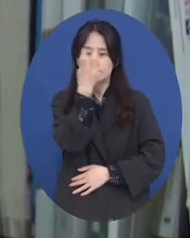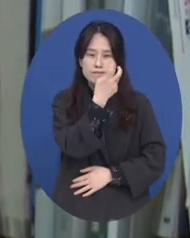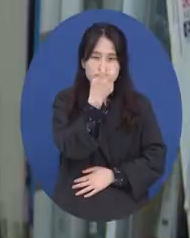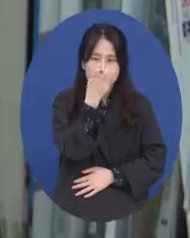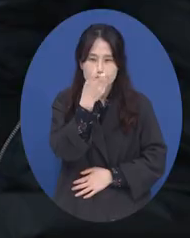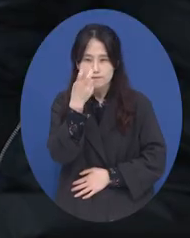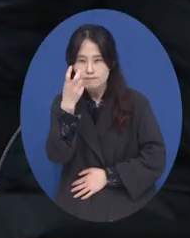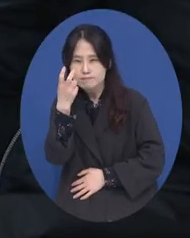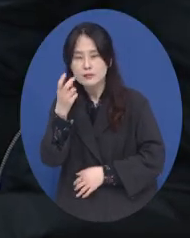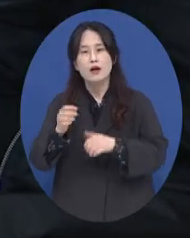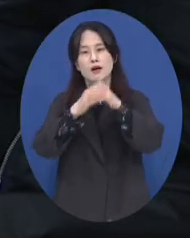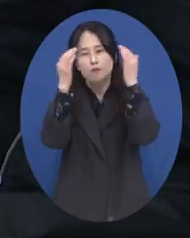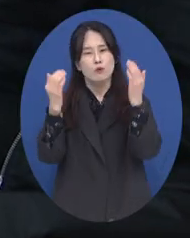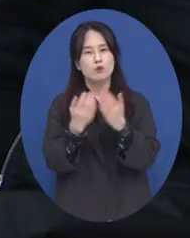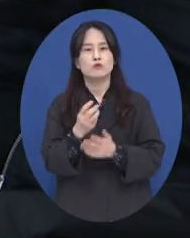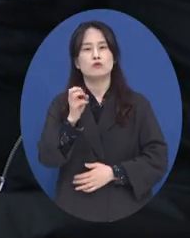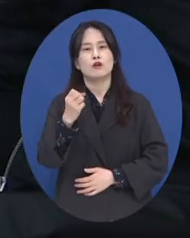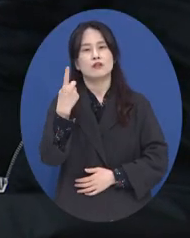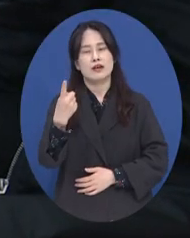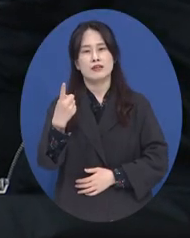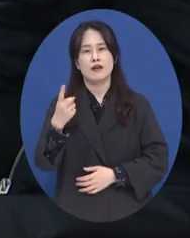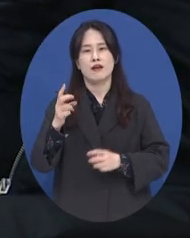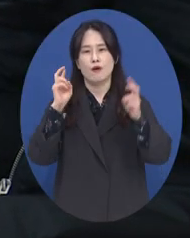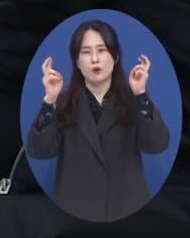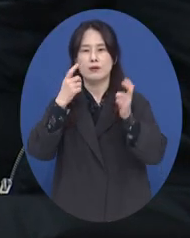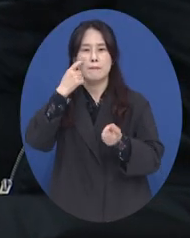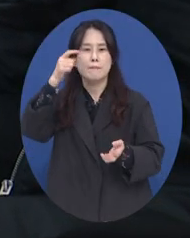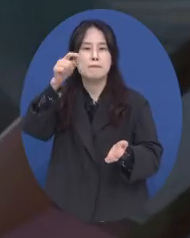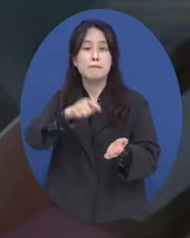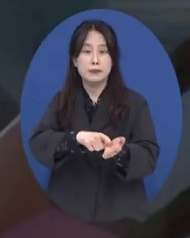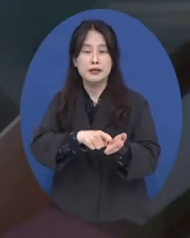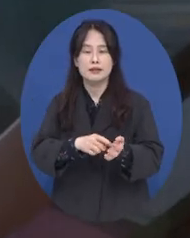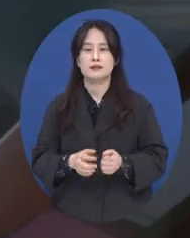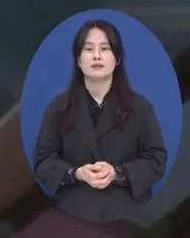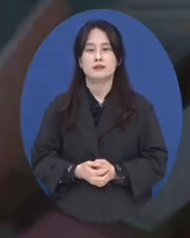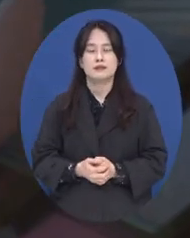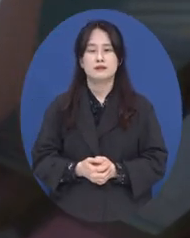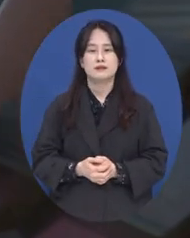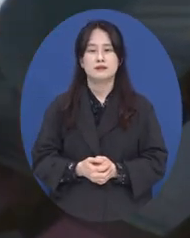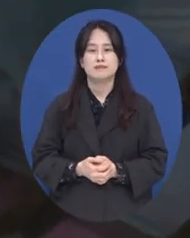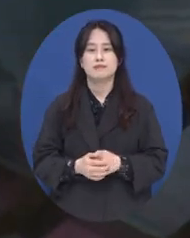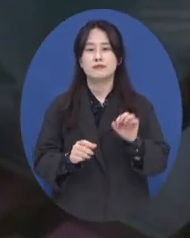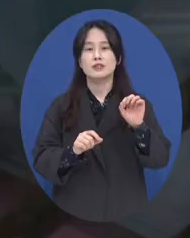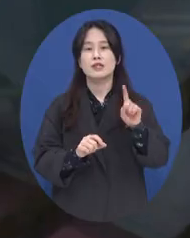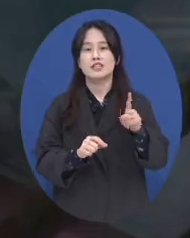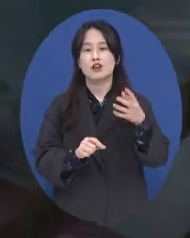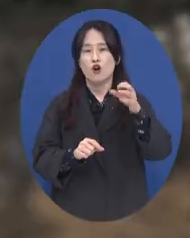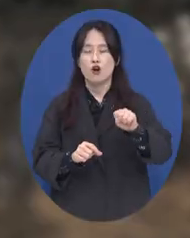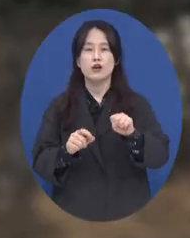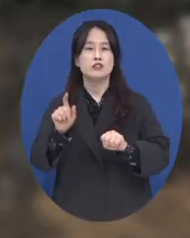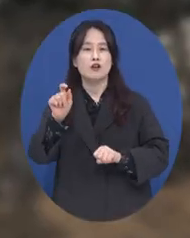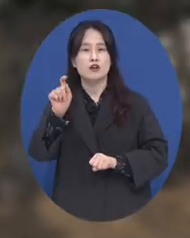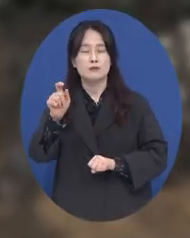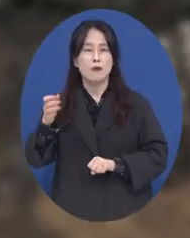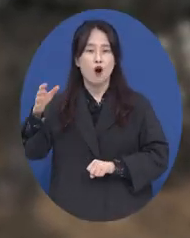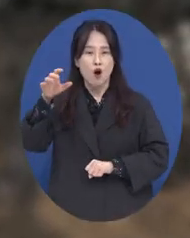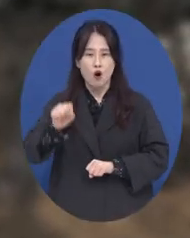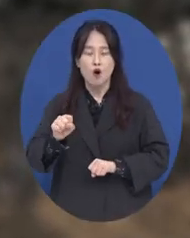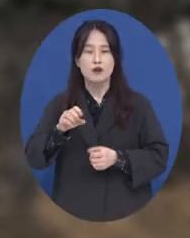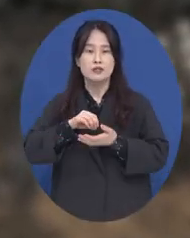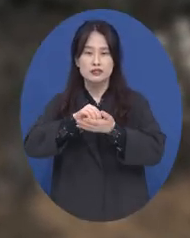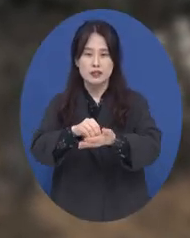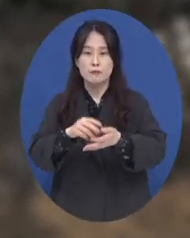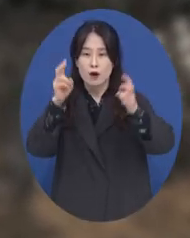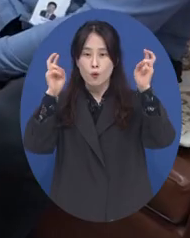단속해 는데 모두 31 개 업체가 적발됐습니다 경기도 가 발주하는 1억에서 10억짜리 건설공사 입찰에